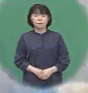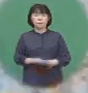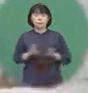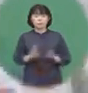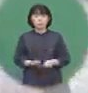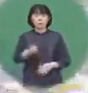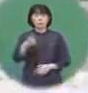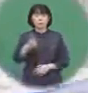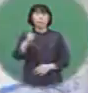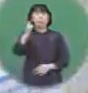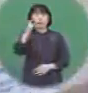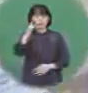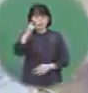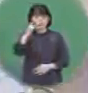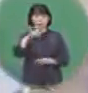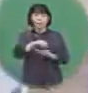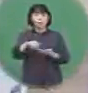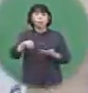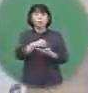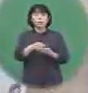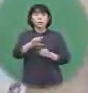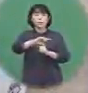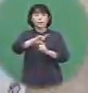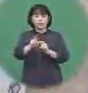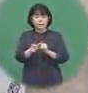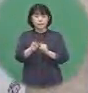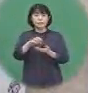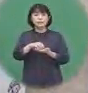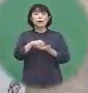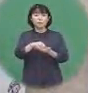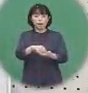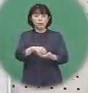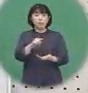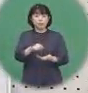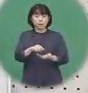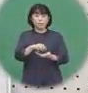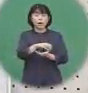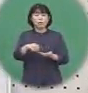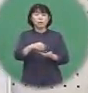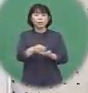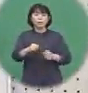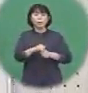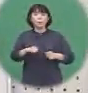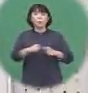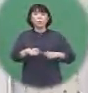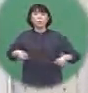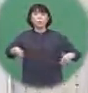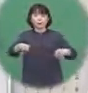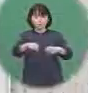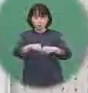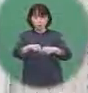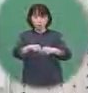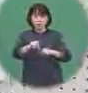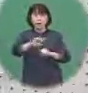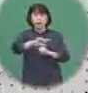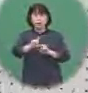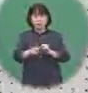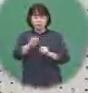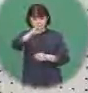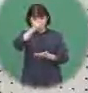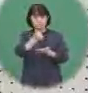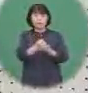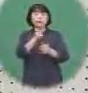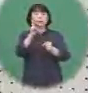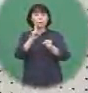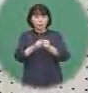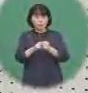今回が3回目の郡山 sdg ざーワードは郡山広域圏で sdg ず達成に